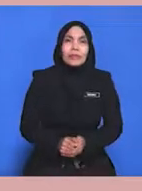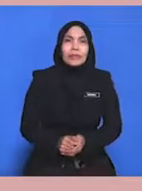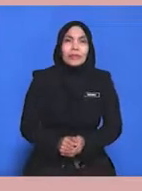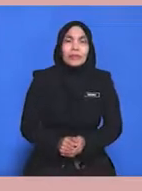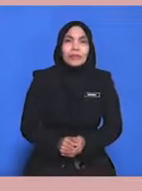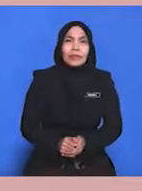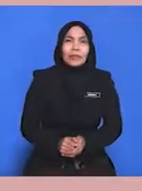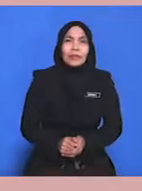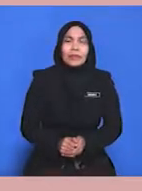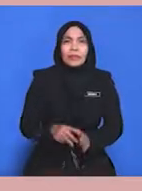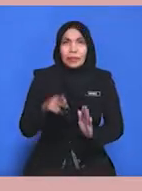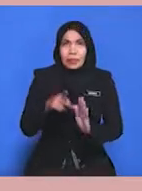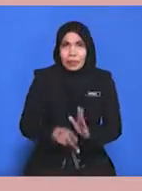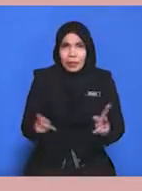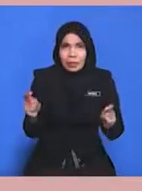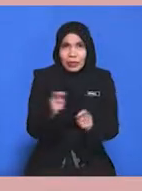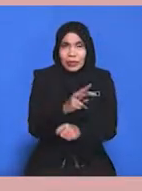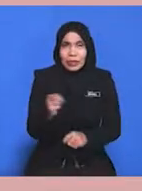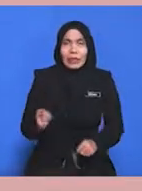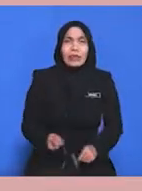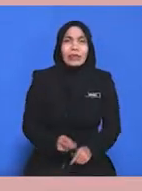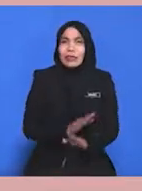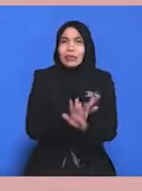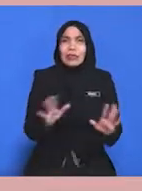pertandingan sukan tidak dapat dijalankan dengan sempurna.